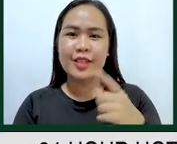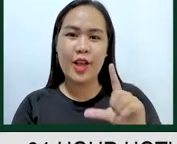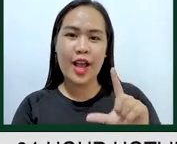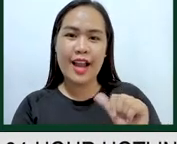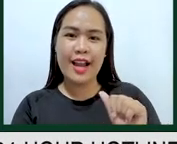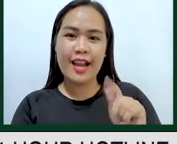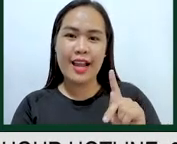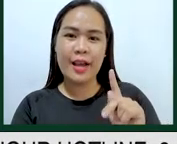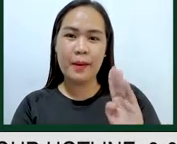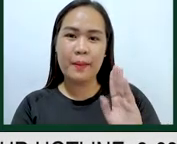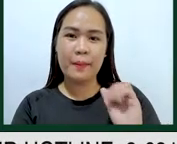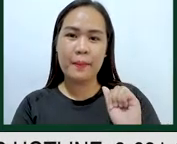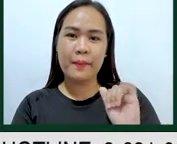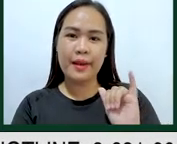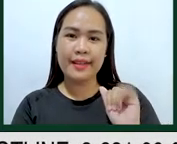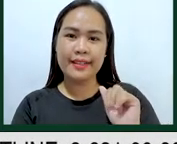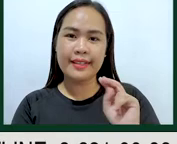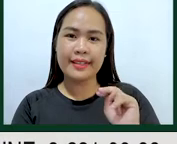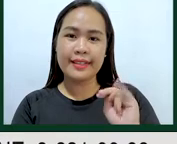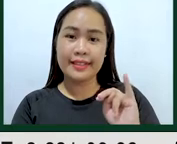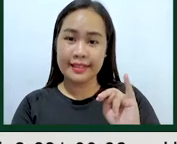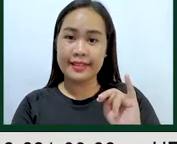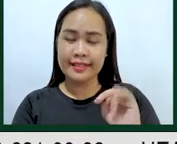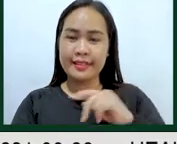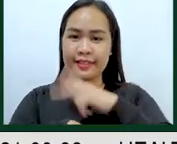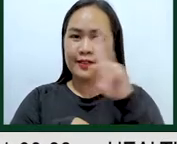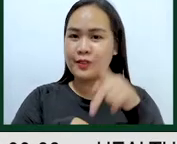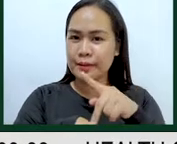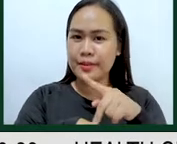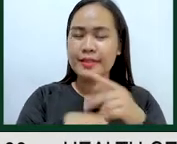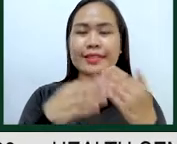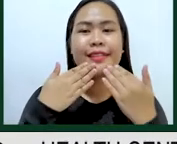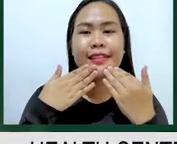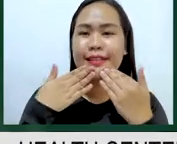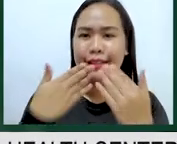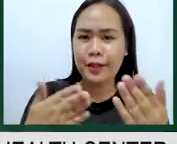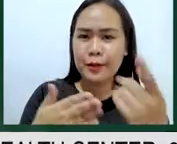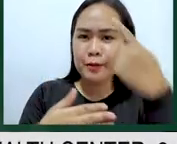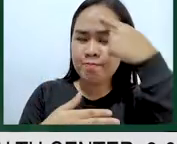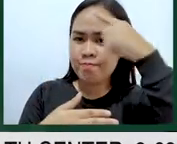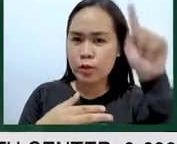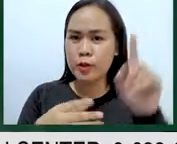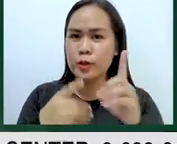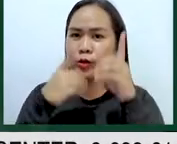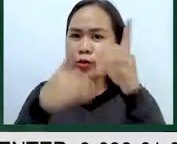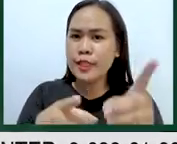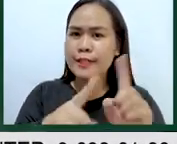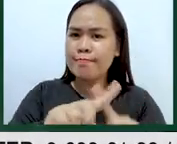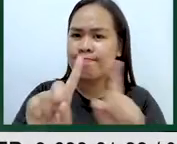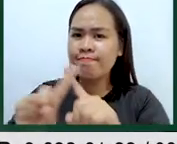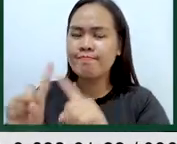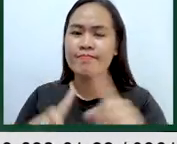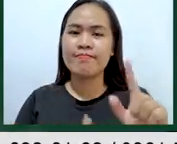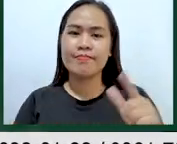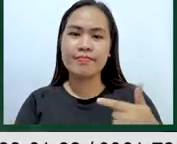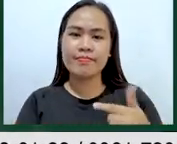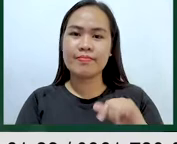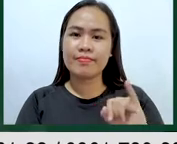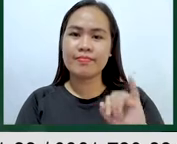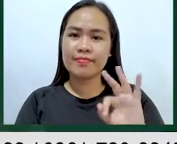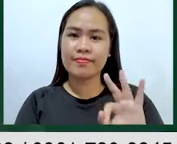pero as much as possible ay ibinahagi na po namin. And of course, last but not the least, ang Lakbayani Philippines.